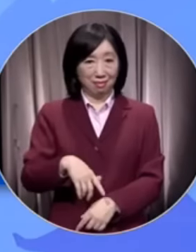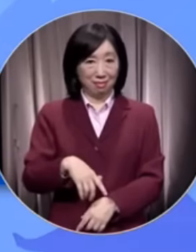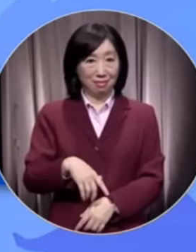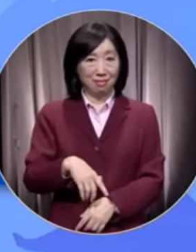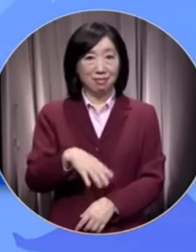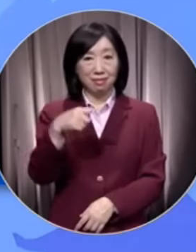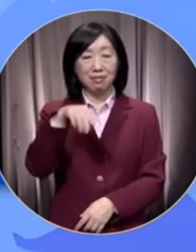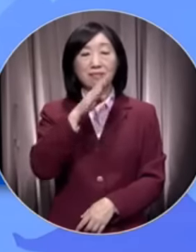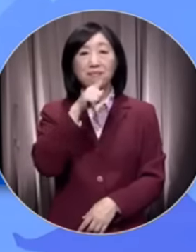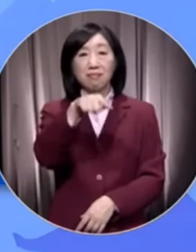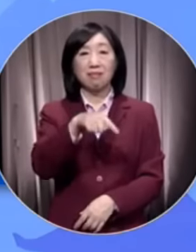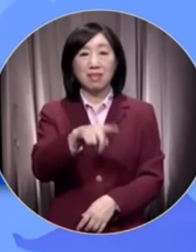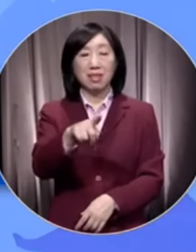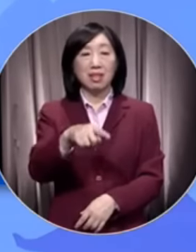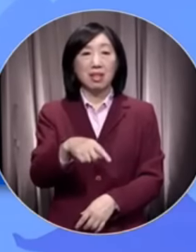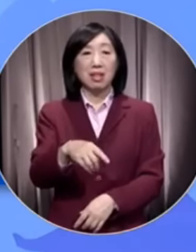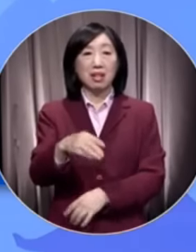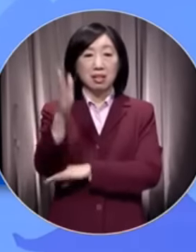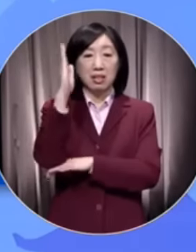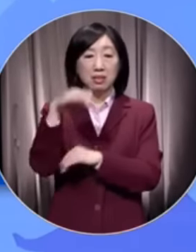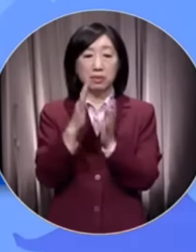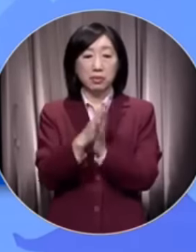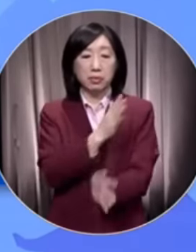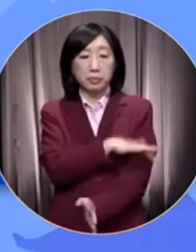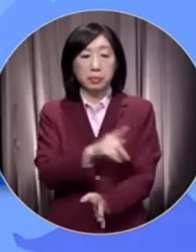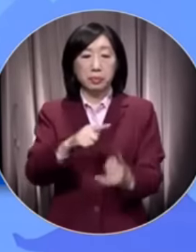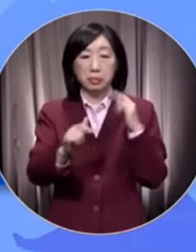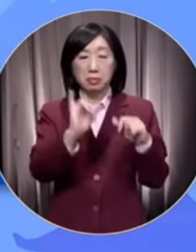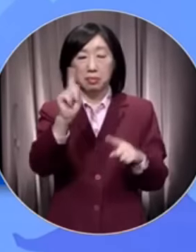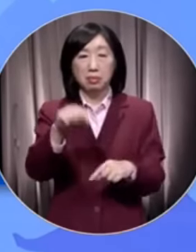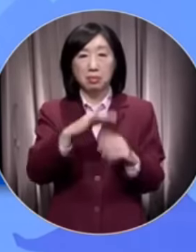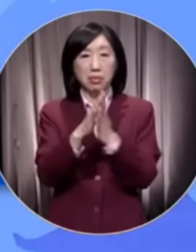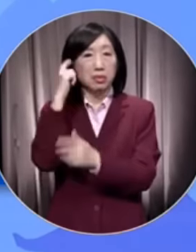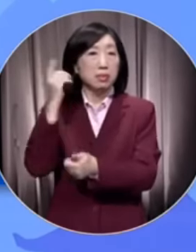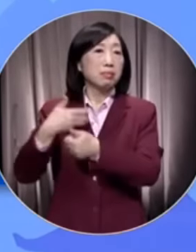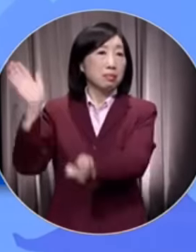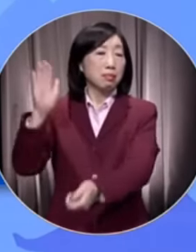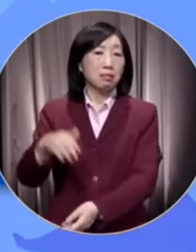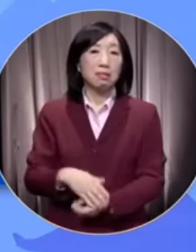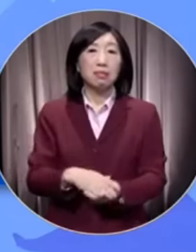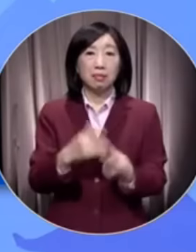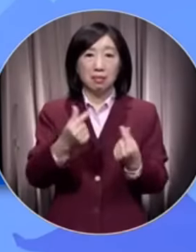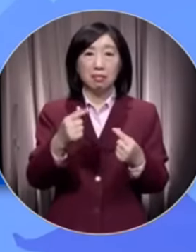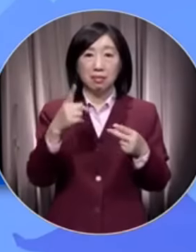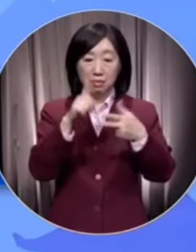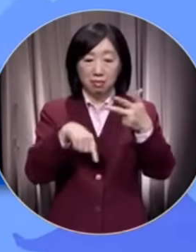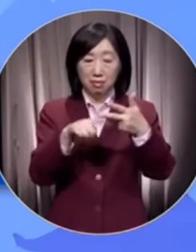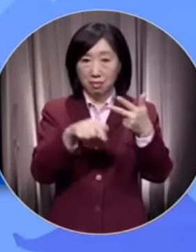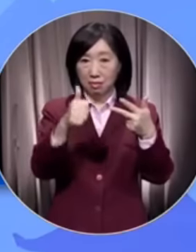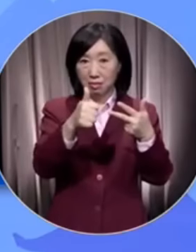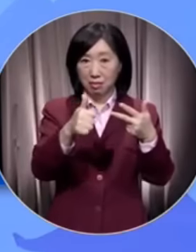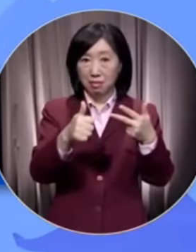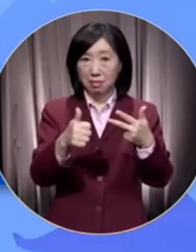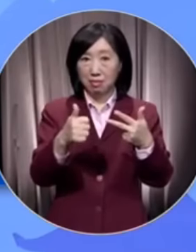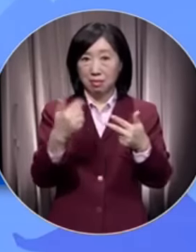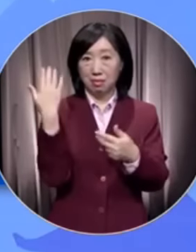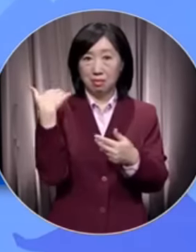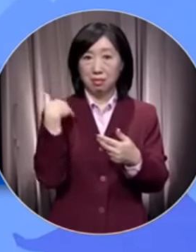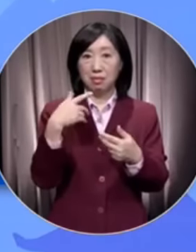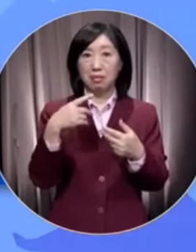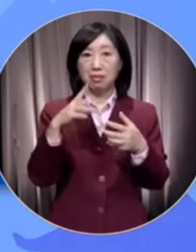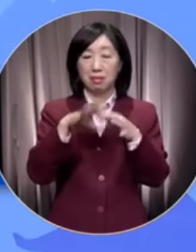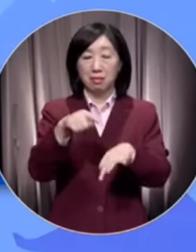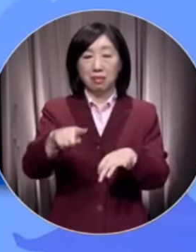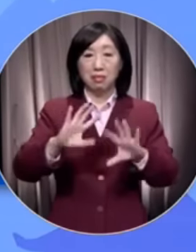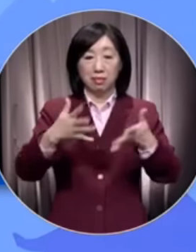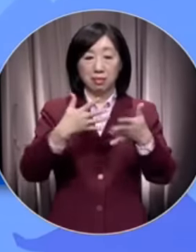不听民意的政府换掉。朱主席曾经是国民党，曾经为了国民党的施政无能